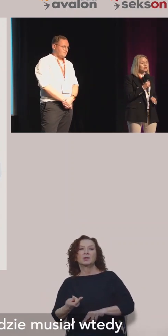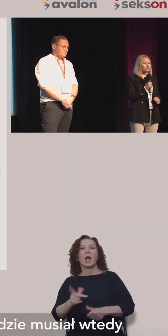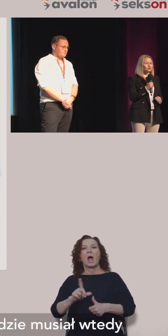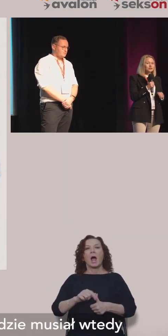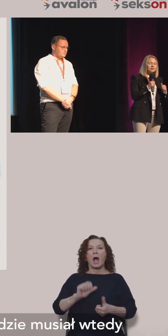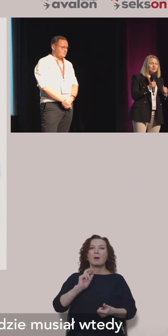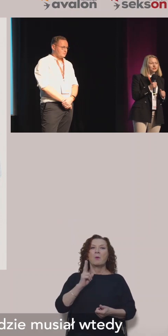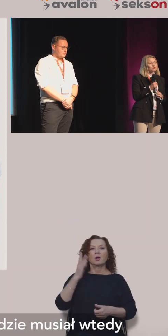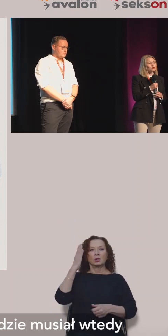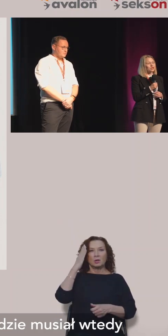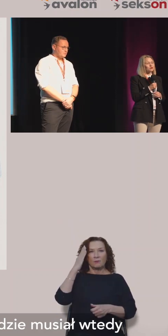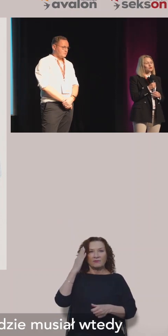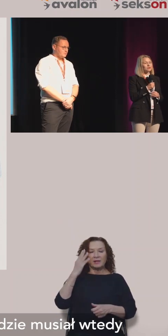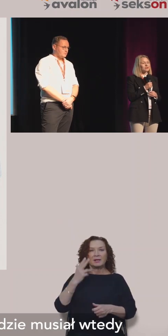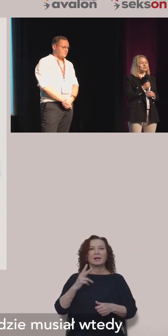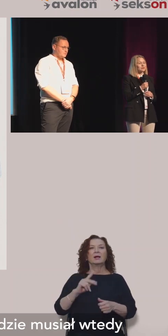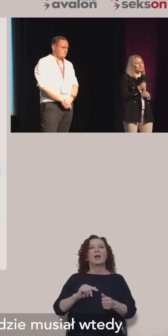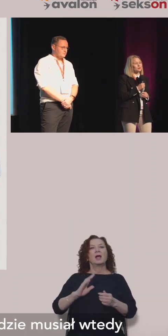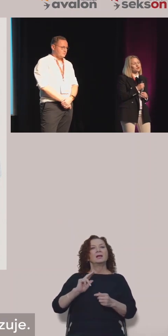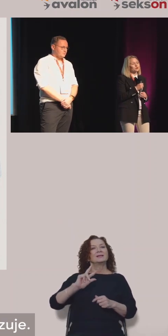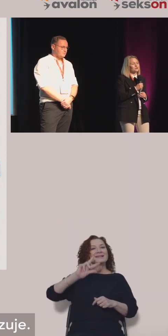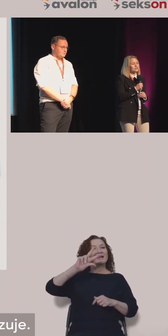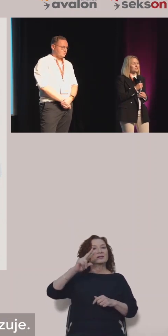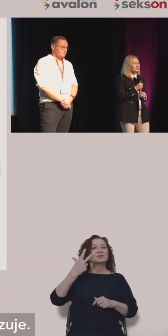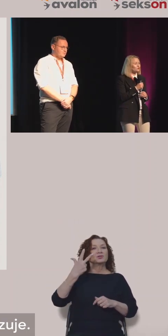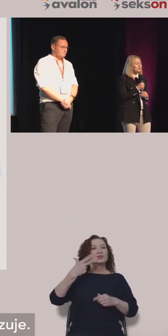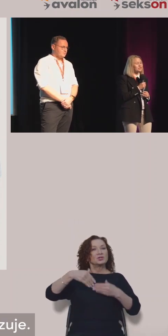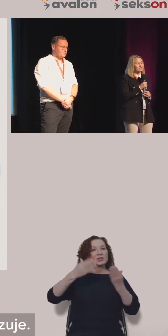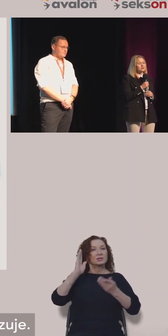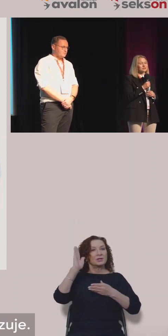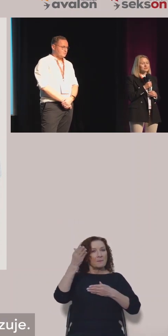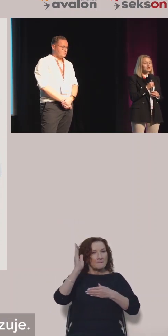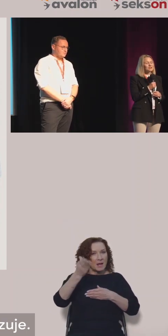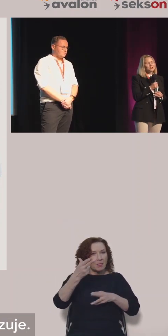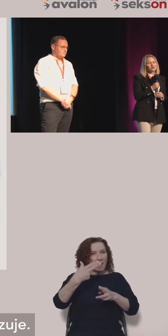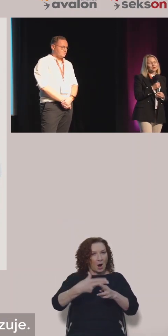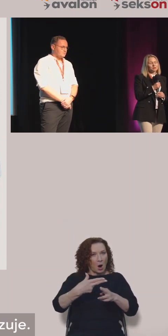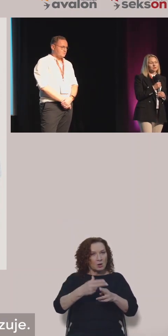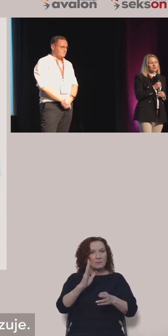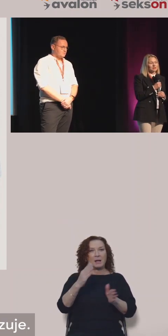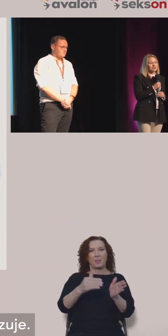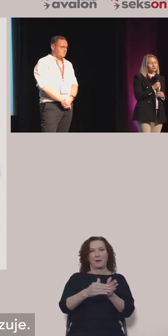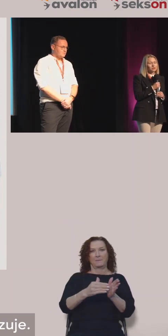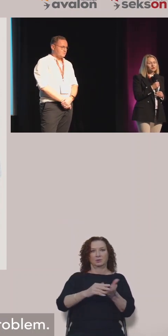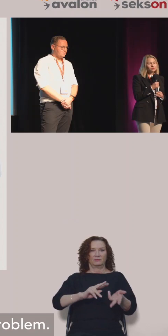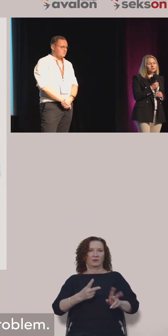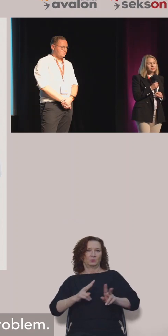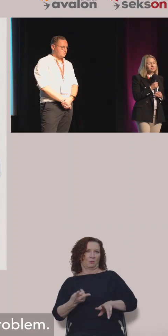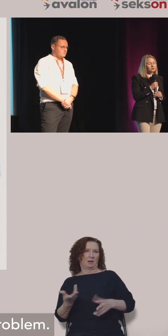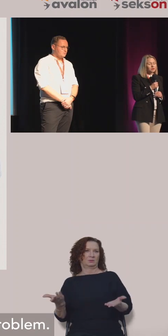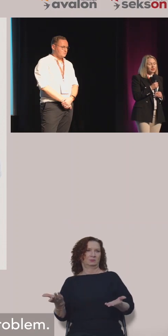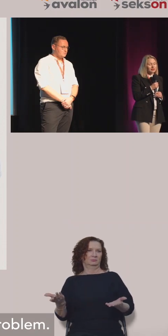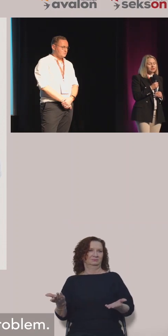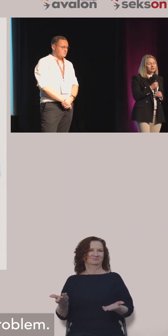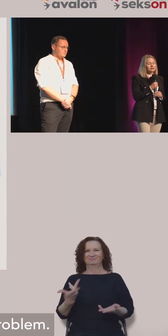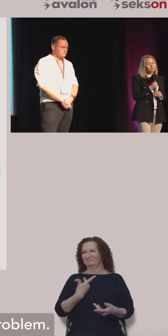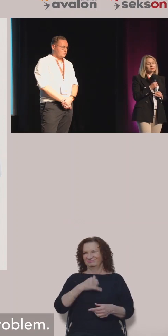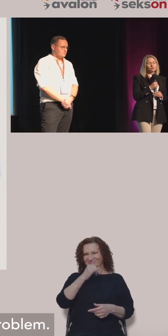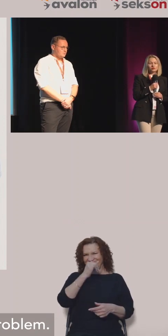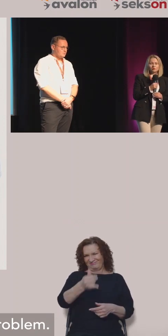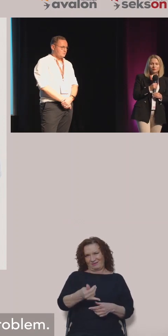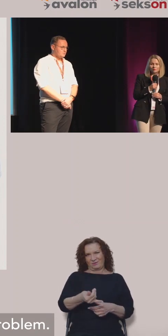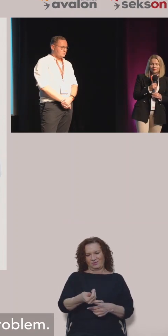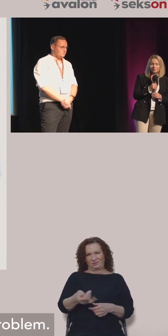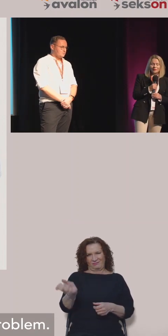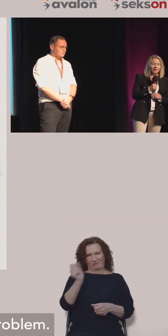się rozchoruje i będzie musiał wtedy potrzebować właśnie tłumacza i wtedy go sobie zorganizuje. No oczywiście jest to nierealne i z tym